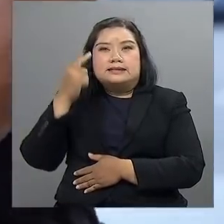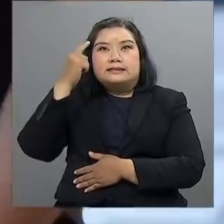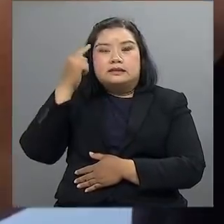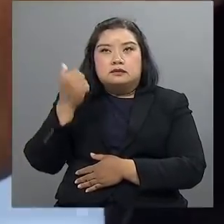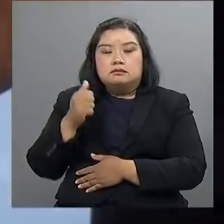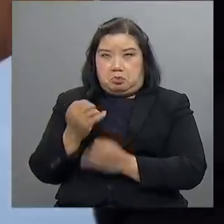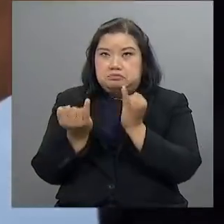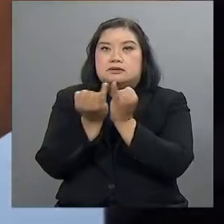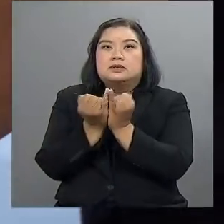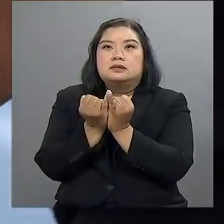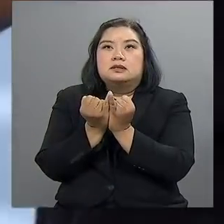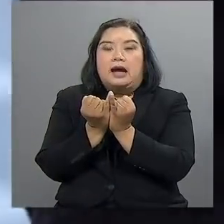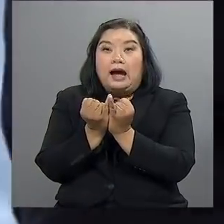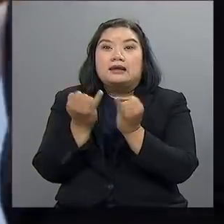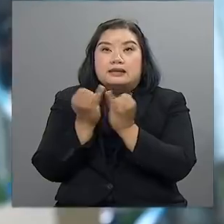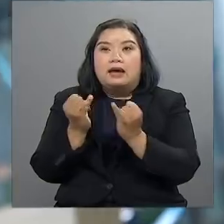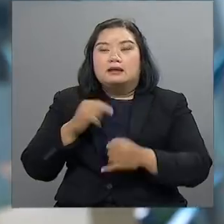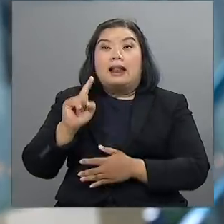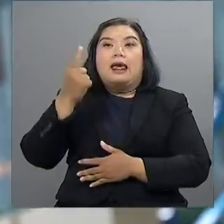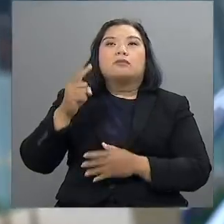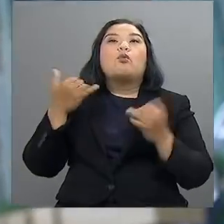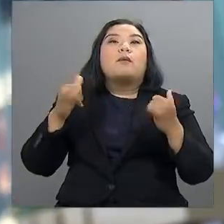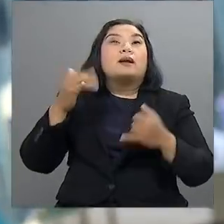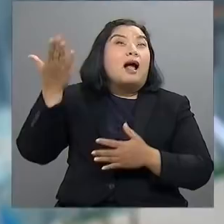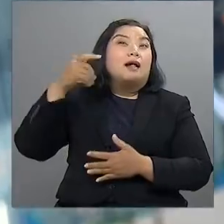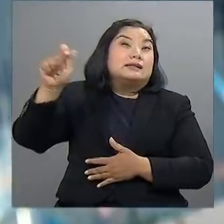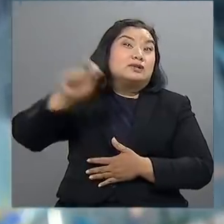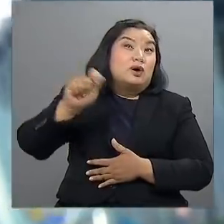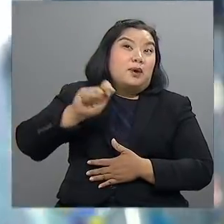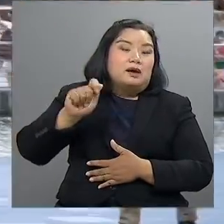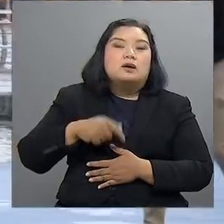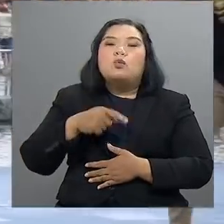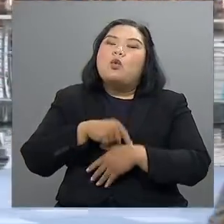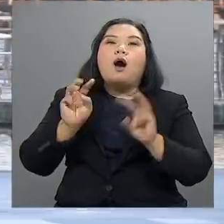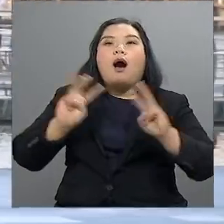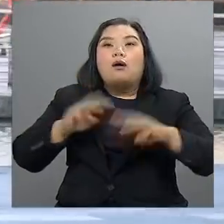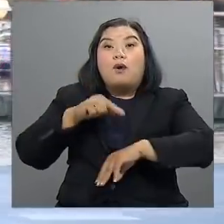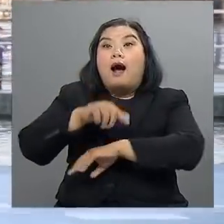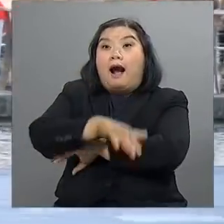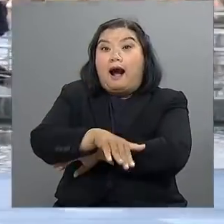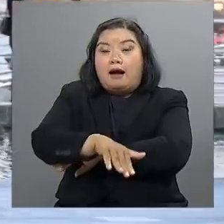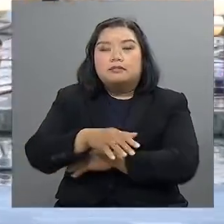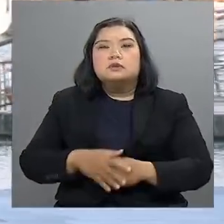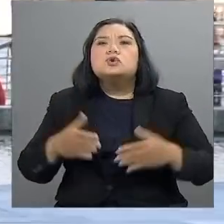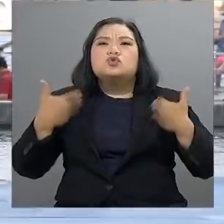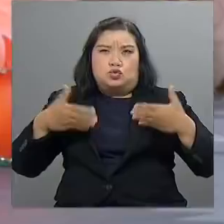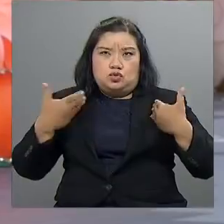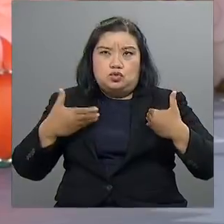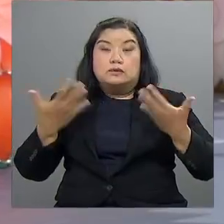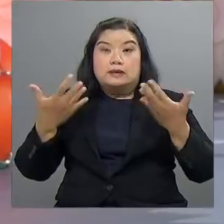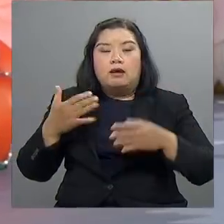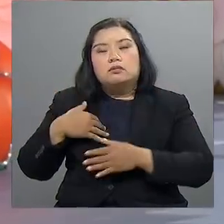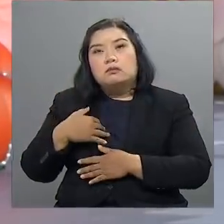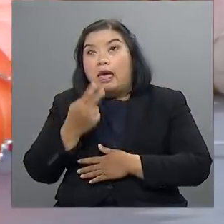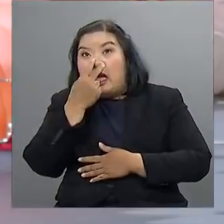กนี้การเล่นว่าวครั้งแรกคือการใช้เวลาว่างตอนเย็นมาเพื่อผ่อนคลายแล้วไปเห็นสมาชิกท่านอื่นเข